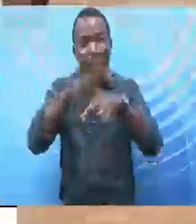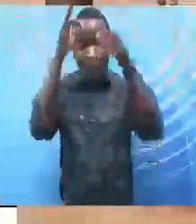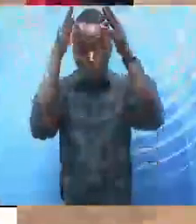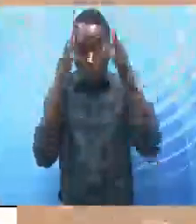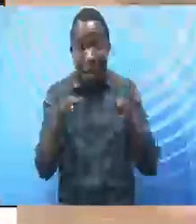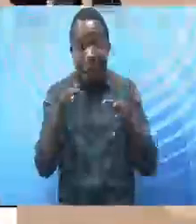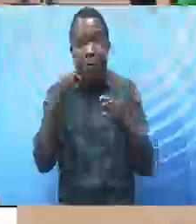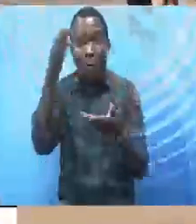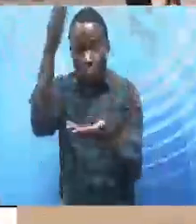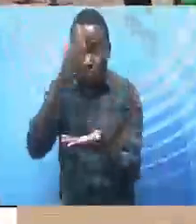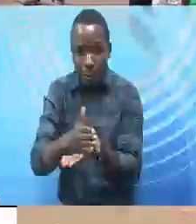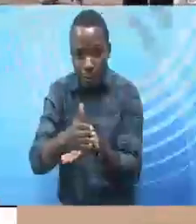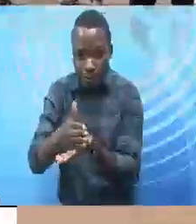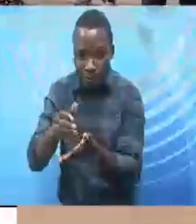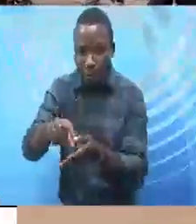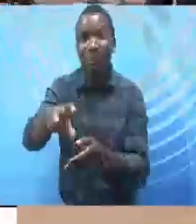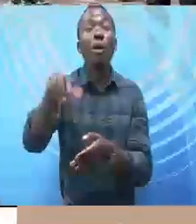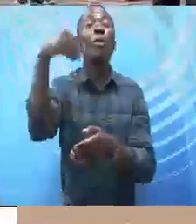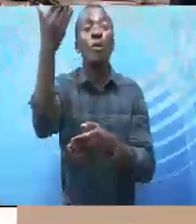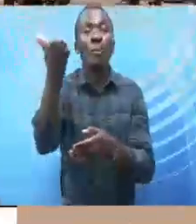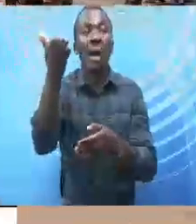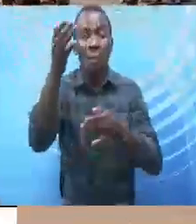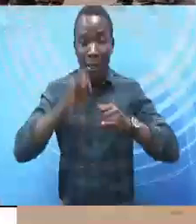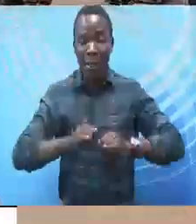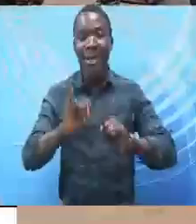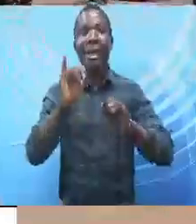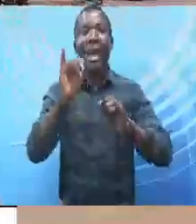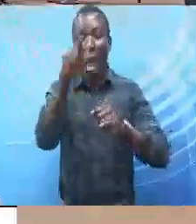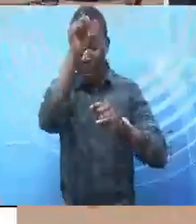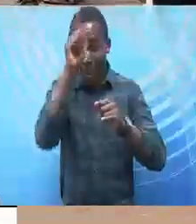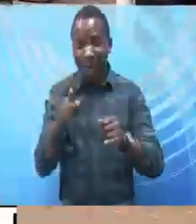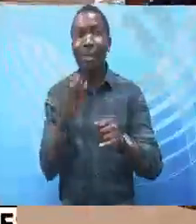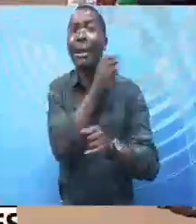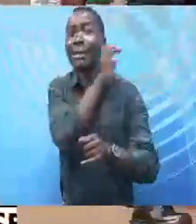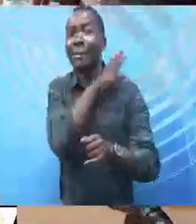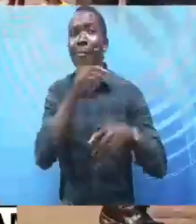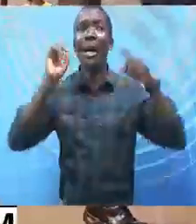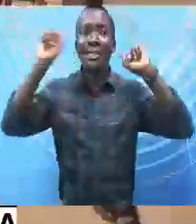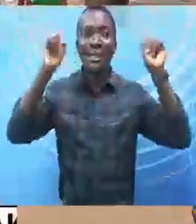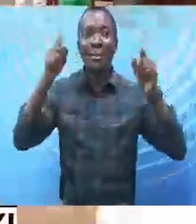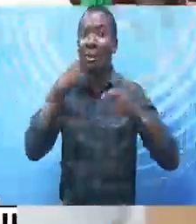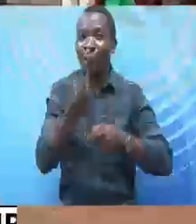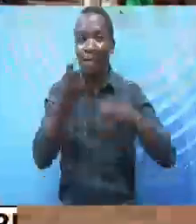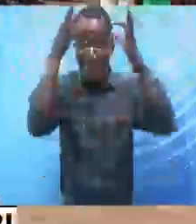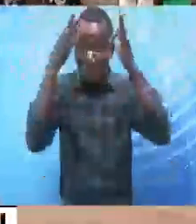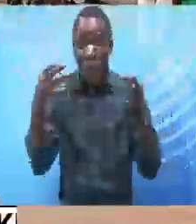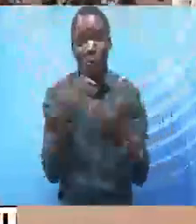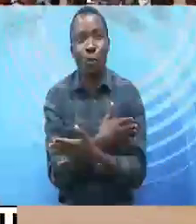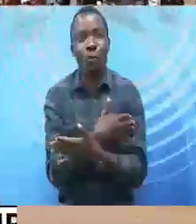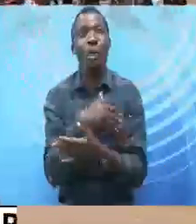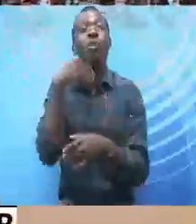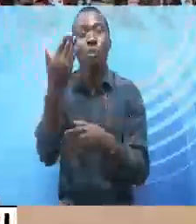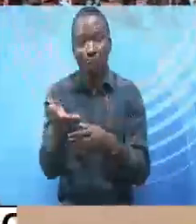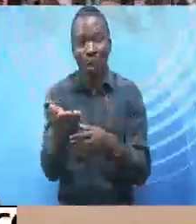wo gusubika ingendo bugacishirwa mu bikorwa byateraga abaturage kwivuvuta bavuga ko imyanzuro bayiturwa hejuru nibahabwe umwanya wo